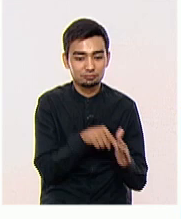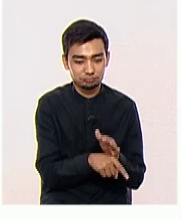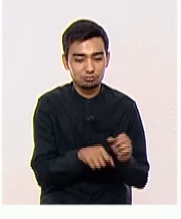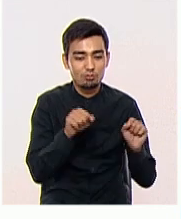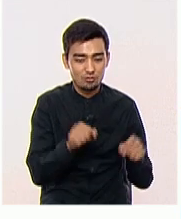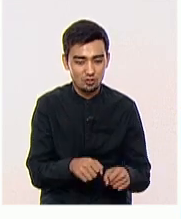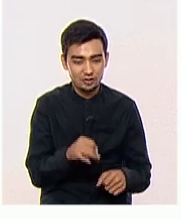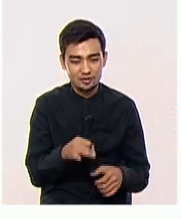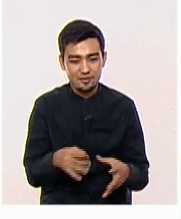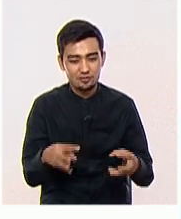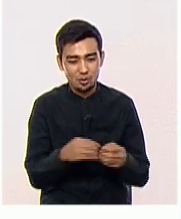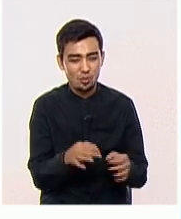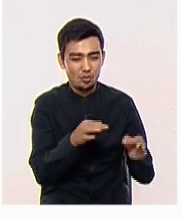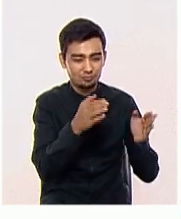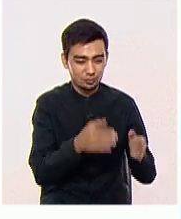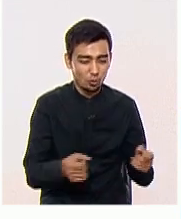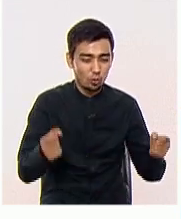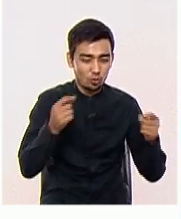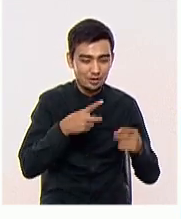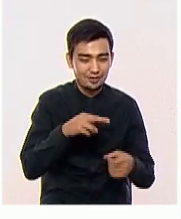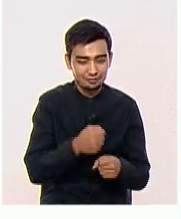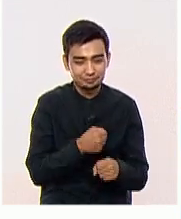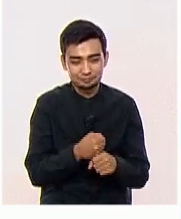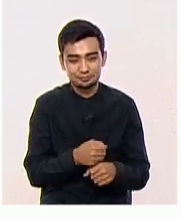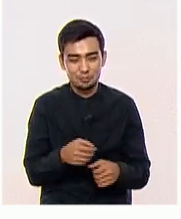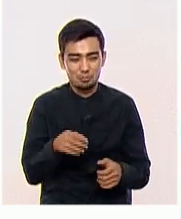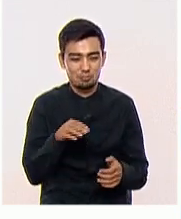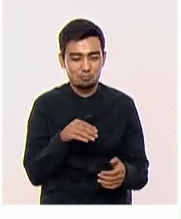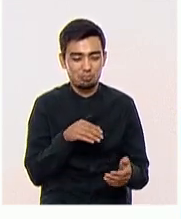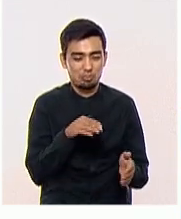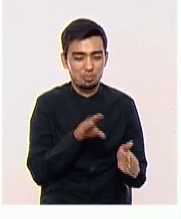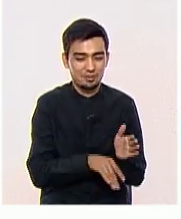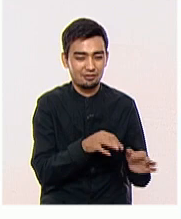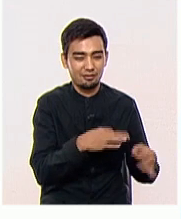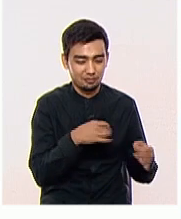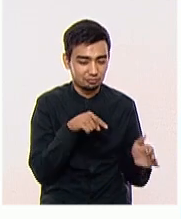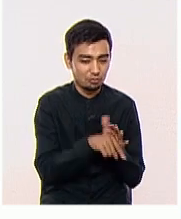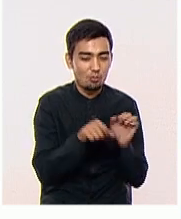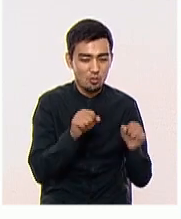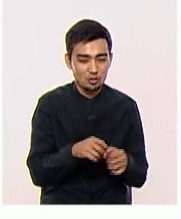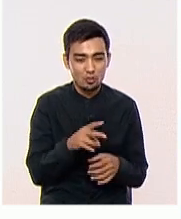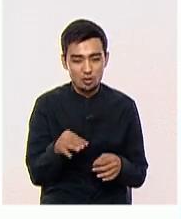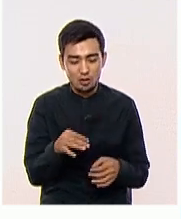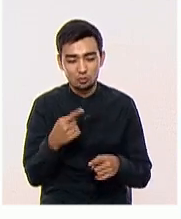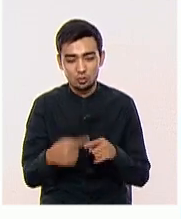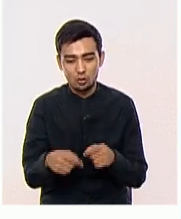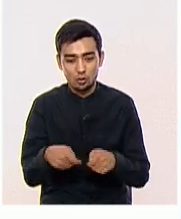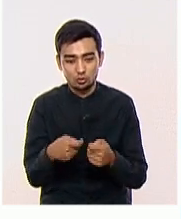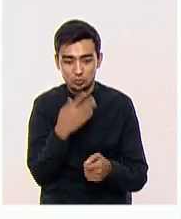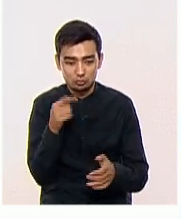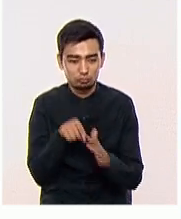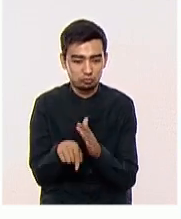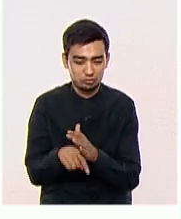барысында бүкіл ақпараттарға алып қол жеткізуге болады. Менің жеке пікірім енді бұндай заңнаманы олар өзінің